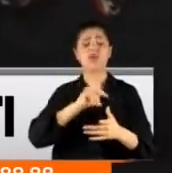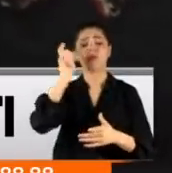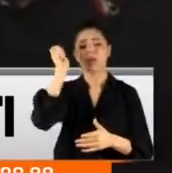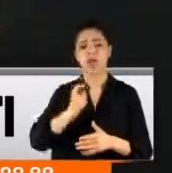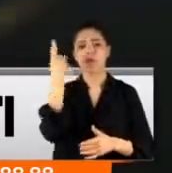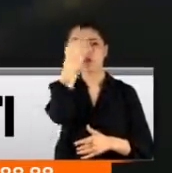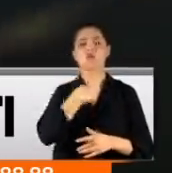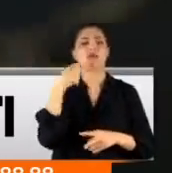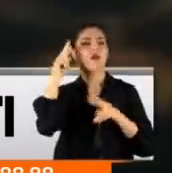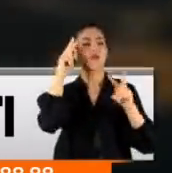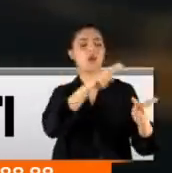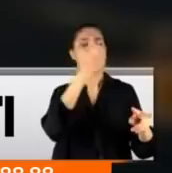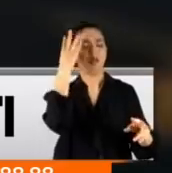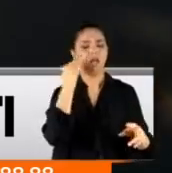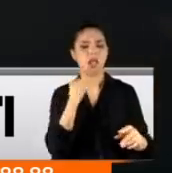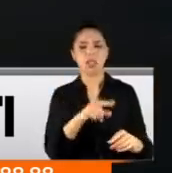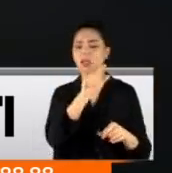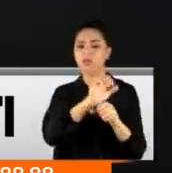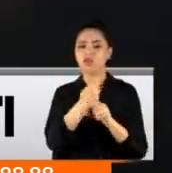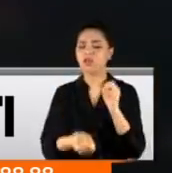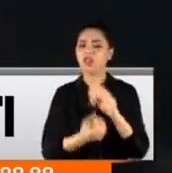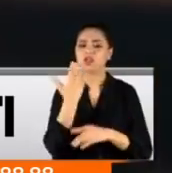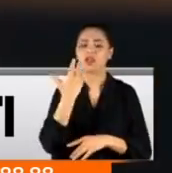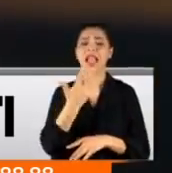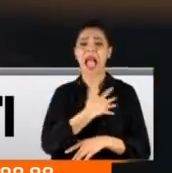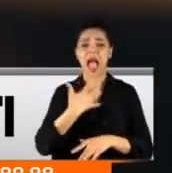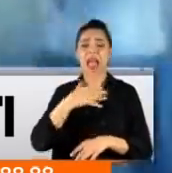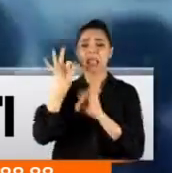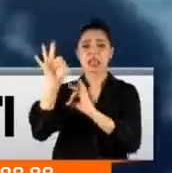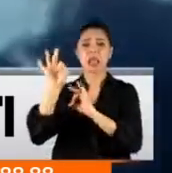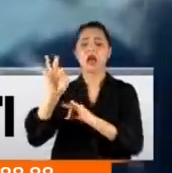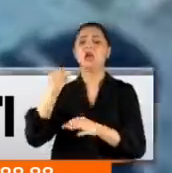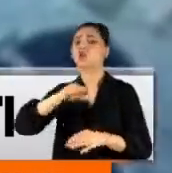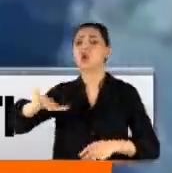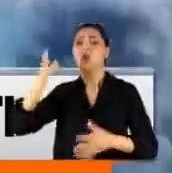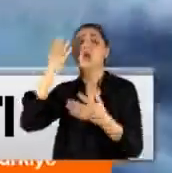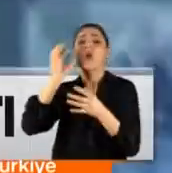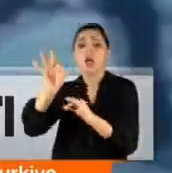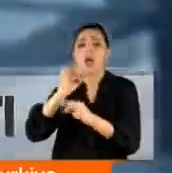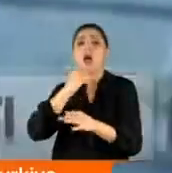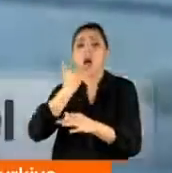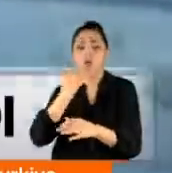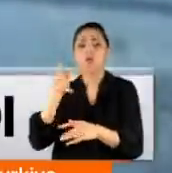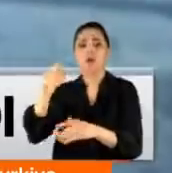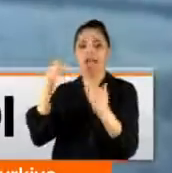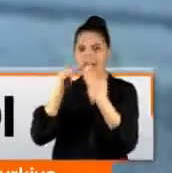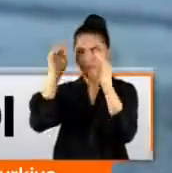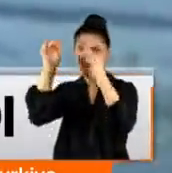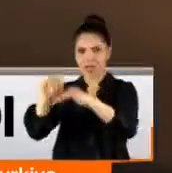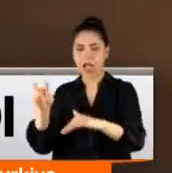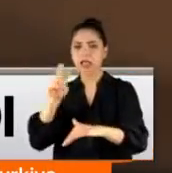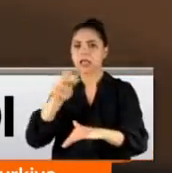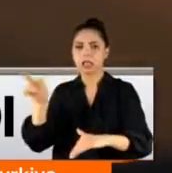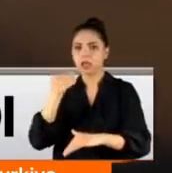yüzünü gördük. Şiddeti ortaya çıkaransa annelerinden haber alamayan çocuklar oldu. Eve geldiklerinde karşılaştıkları manzara